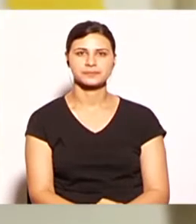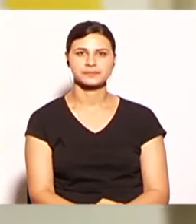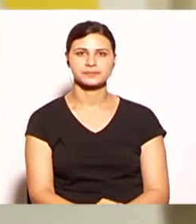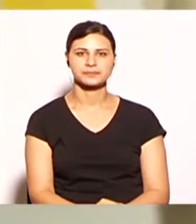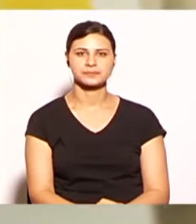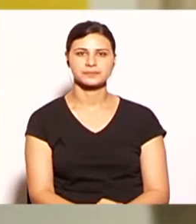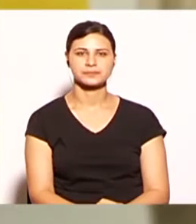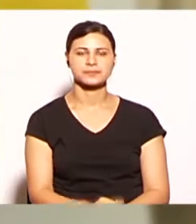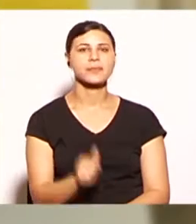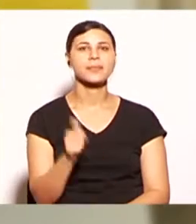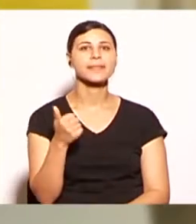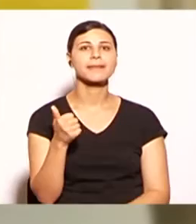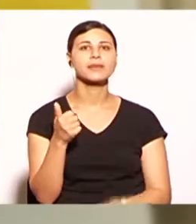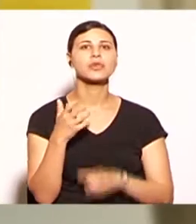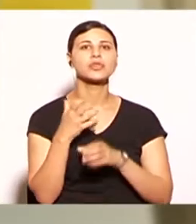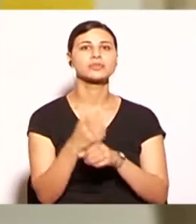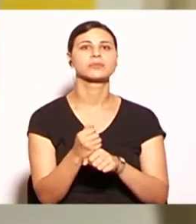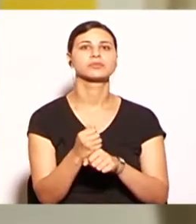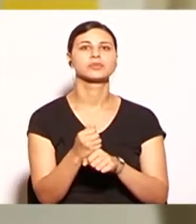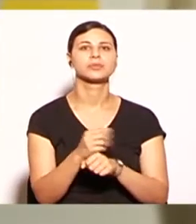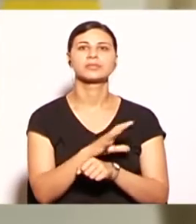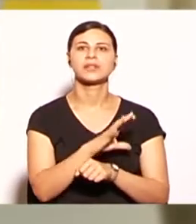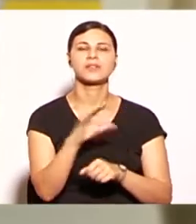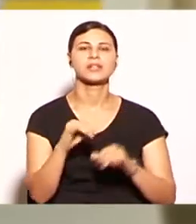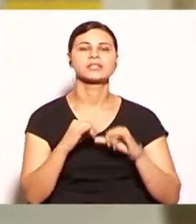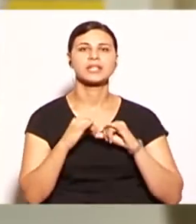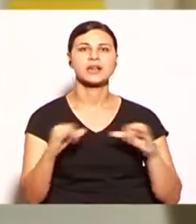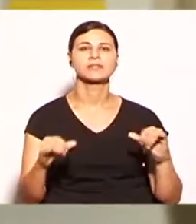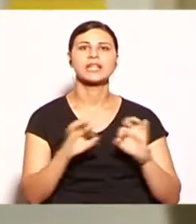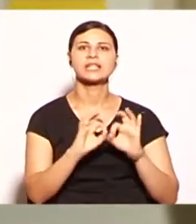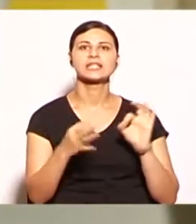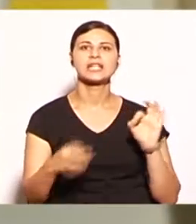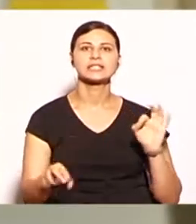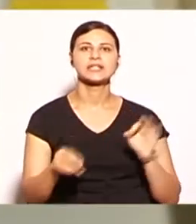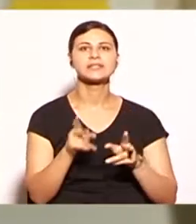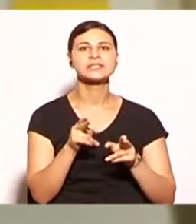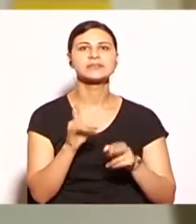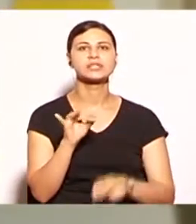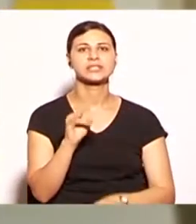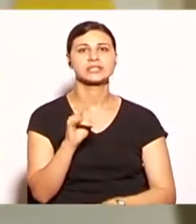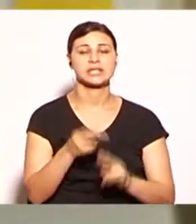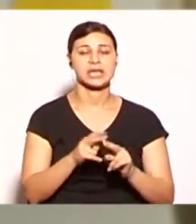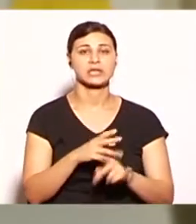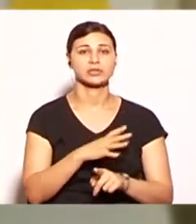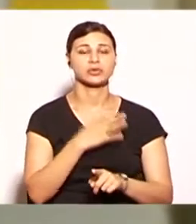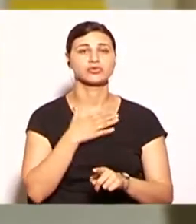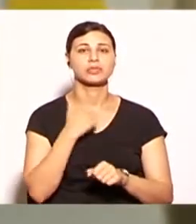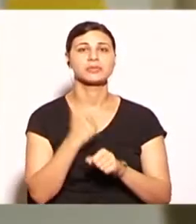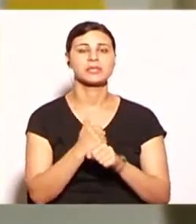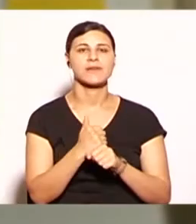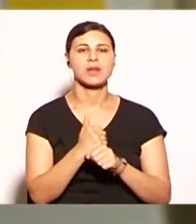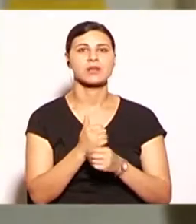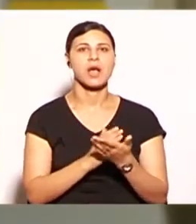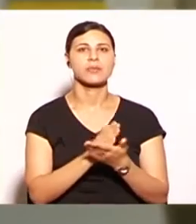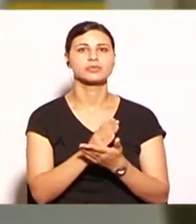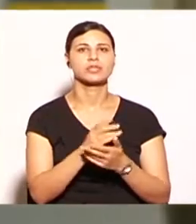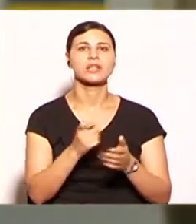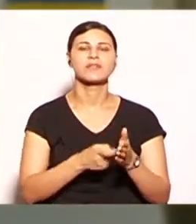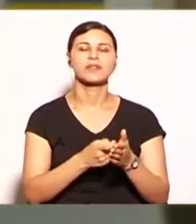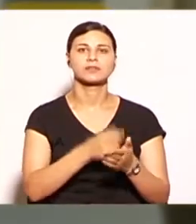რეციდივები. როგორ შევამციროთ ერთ-ერთი ყველაზე გავრცელებული ნაწლავის კიბოს რისკები? ეს ხო ჩვენი მთავარი ამოცანა კვების პროცესში.